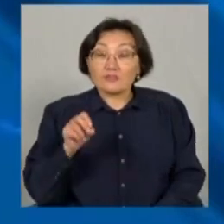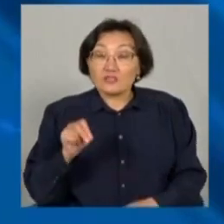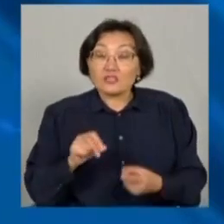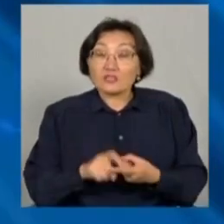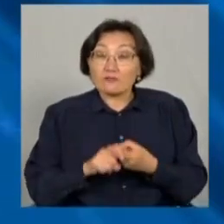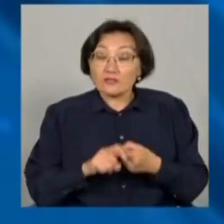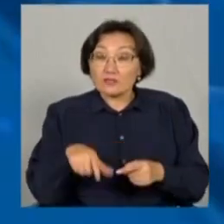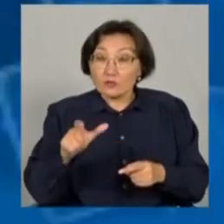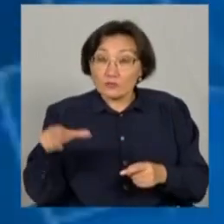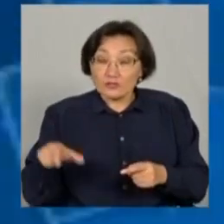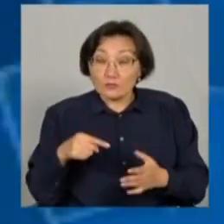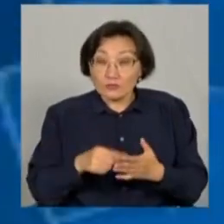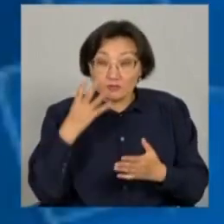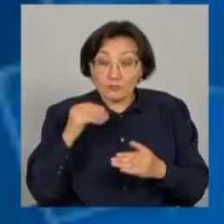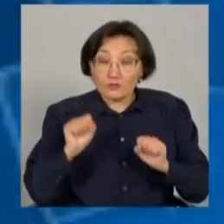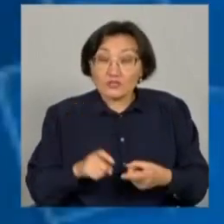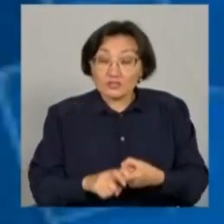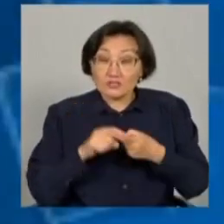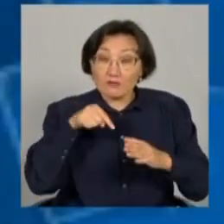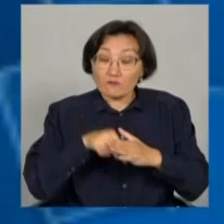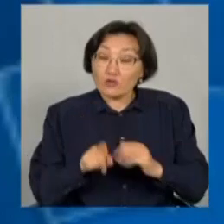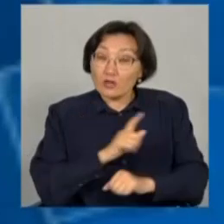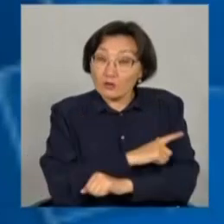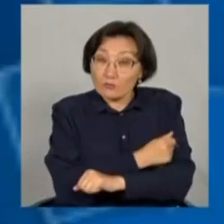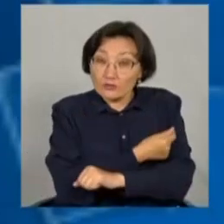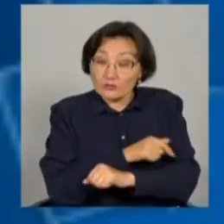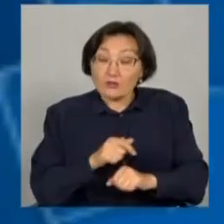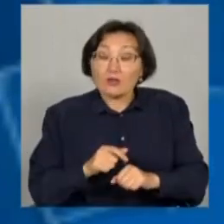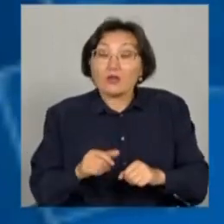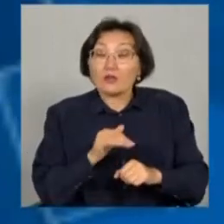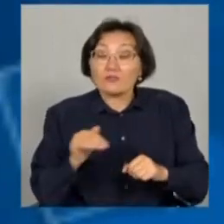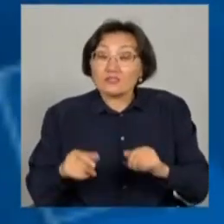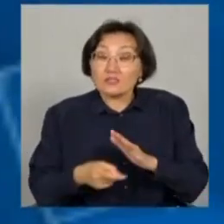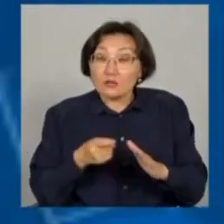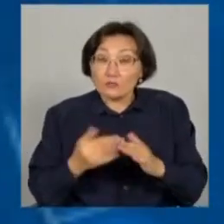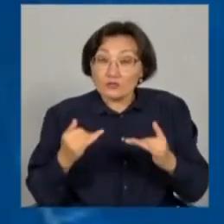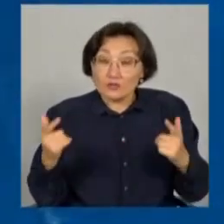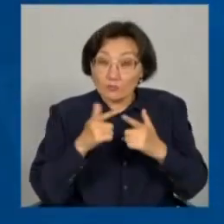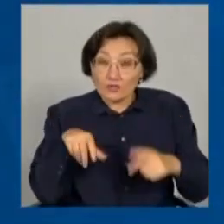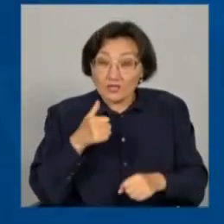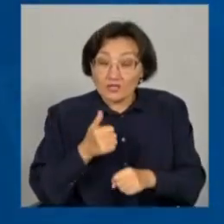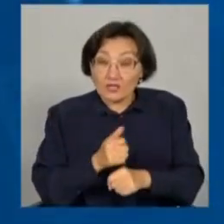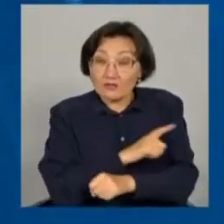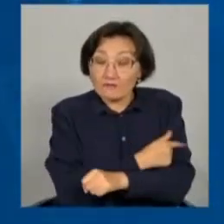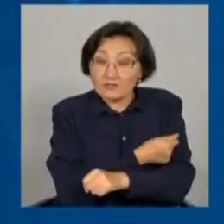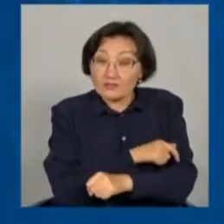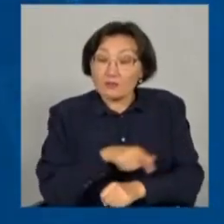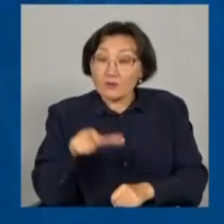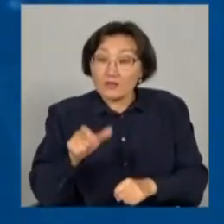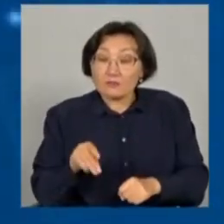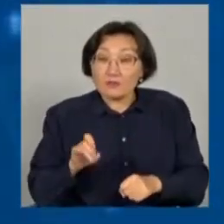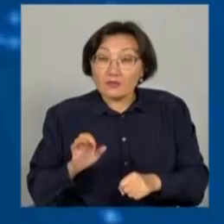ВИЧ-инфицированные пациенты в Алматы могли заразиться внутри больницы. О деталях расследования сегодня сообщила главный санврач страны